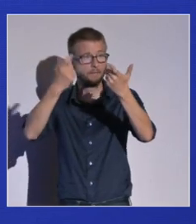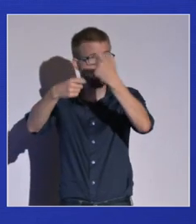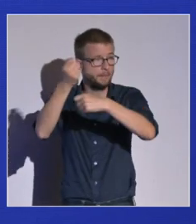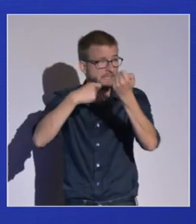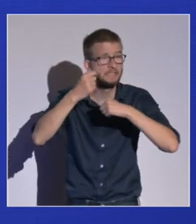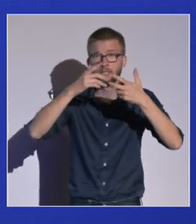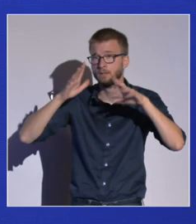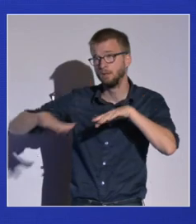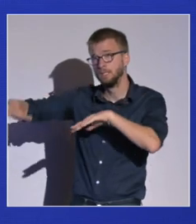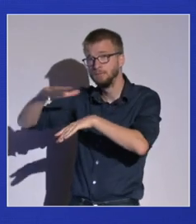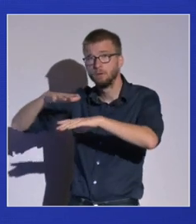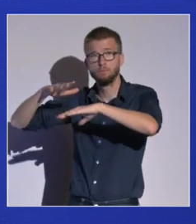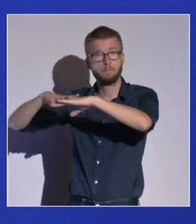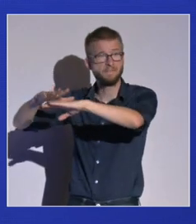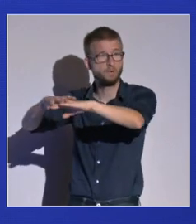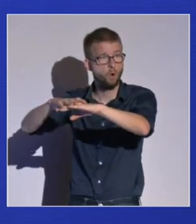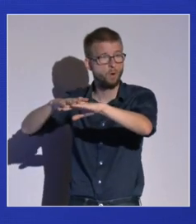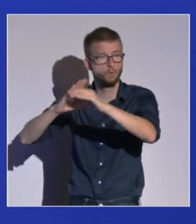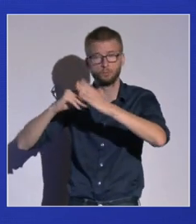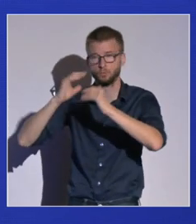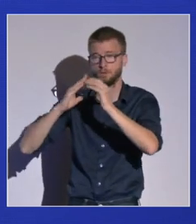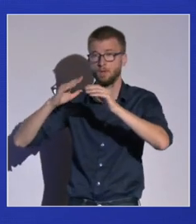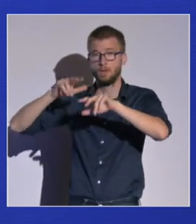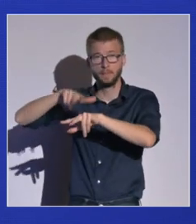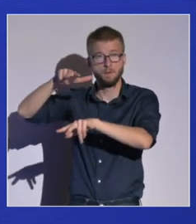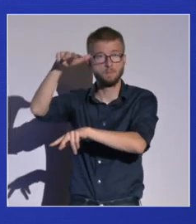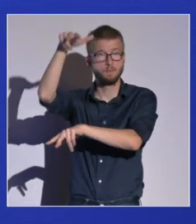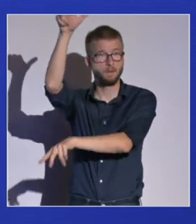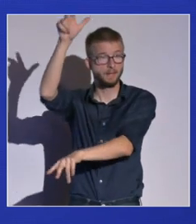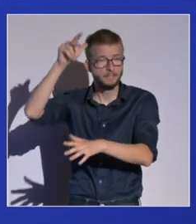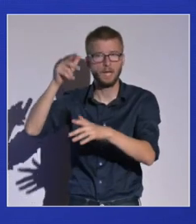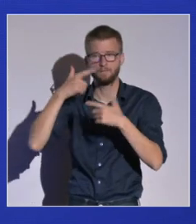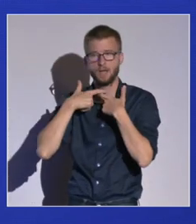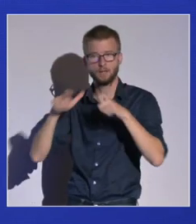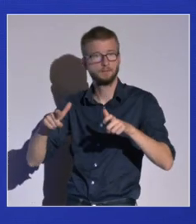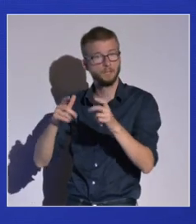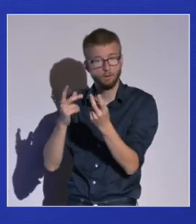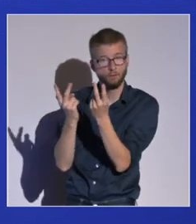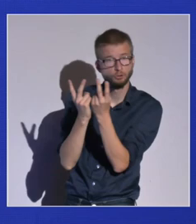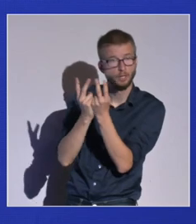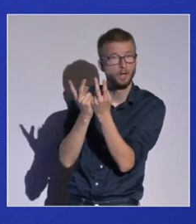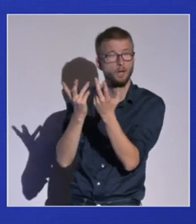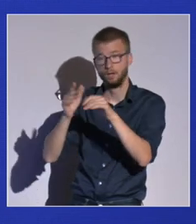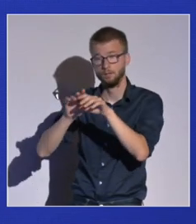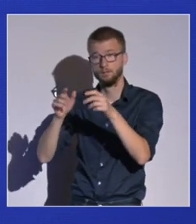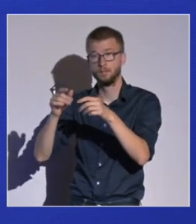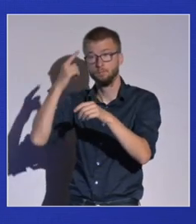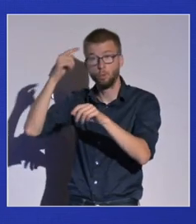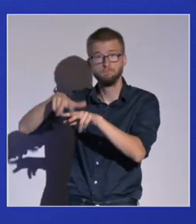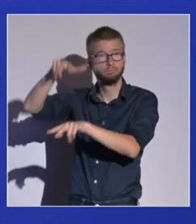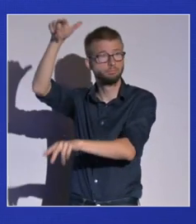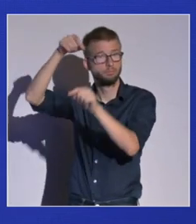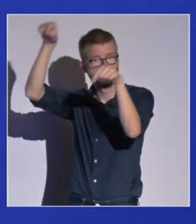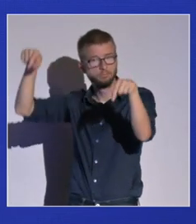pavillonnaires des appartements en surélévation avec double accès au jardin. Tout ça, c'est une idée,